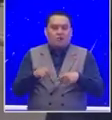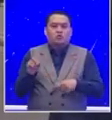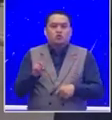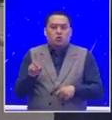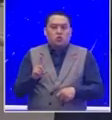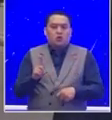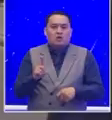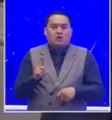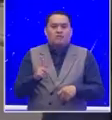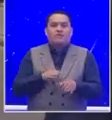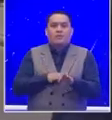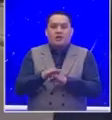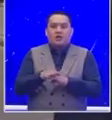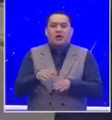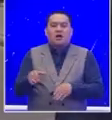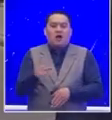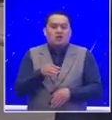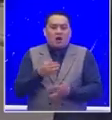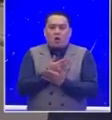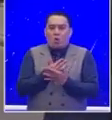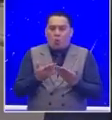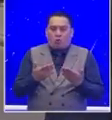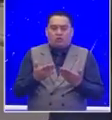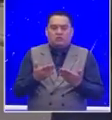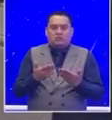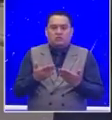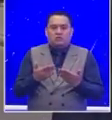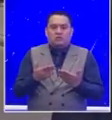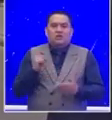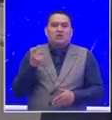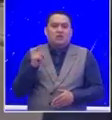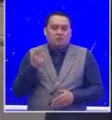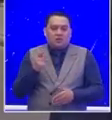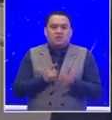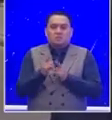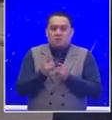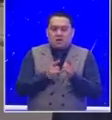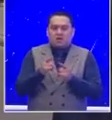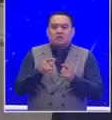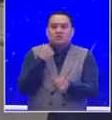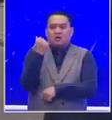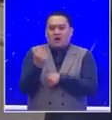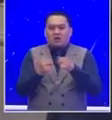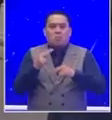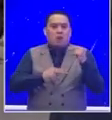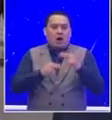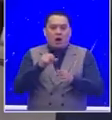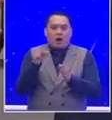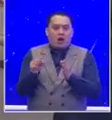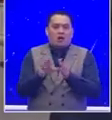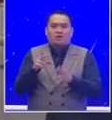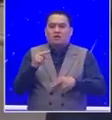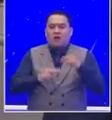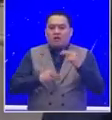это реализация алкогольной продукции, реализация бытовой химии, строительных материалов,